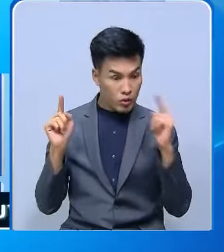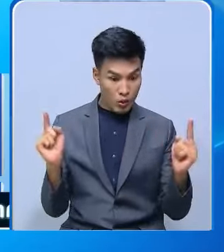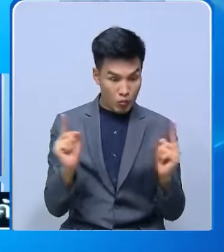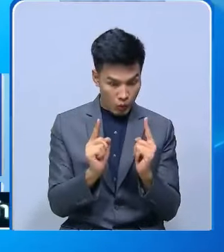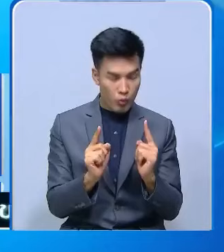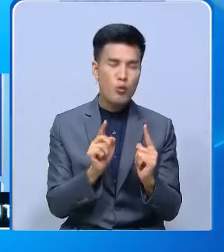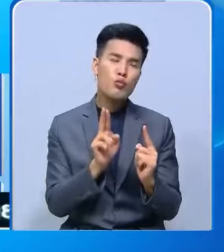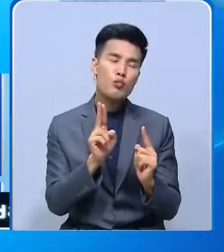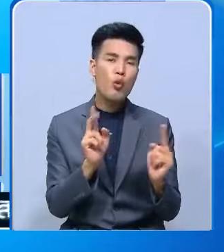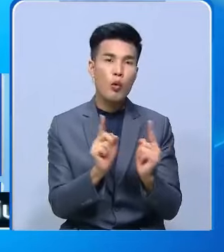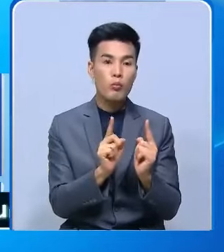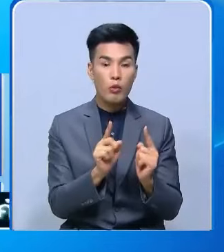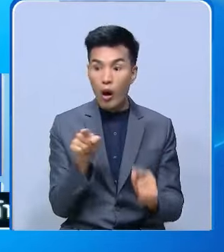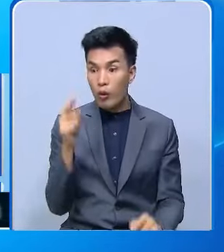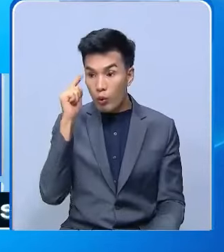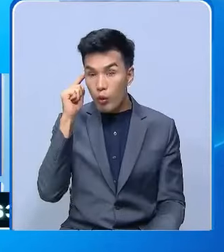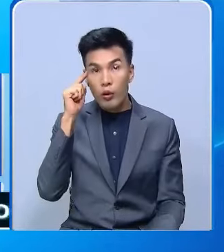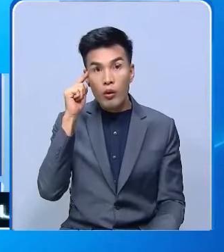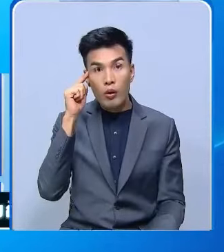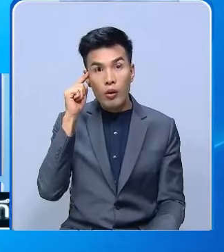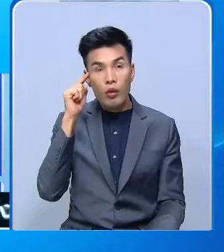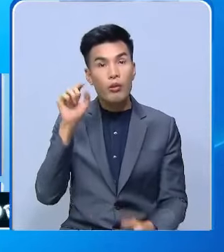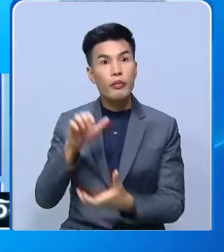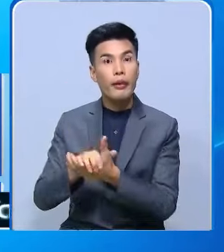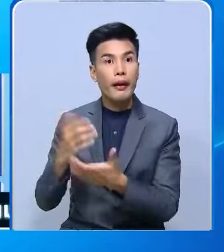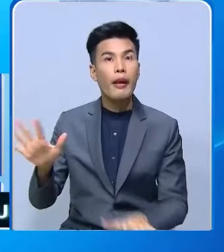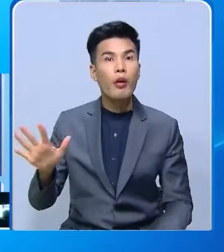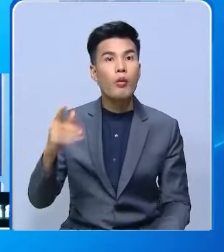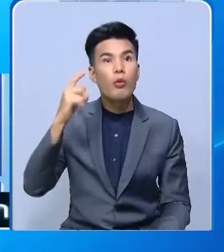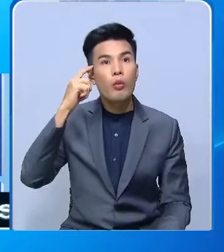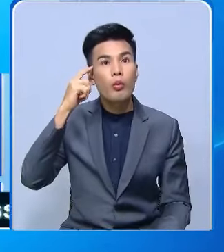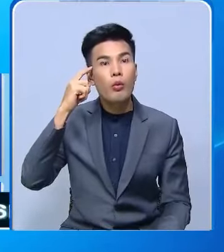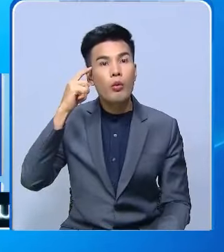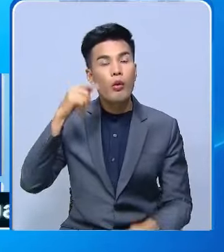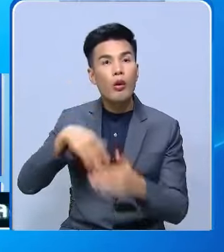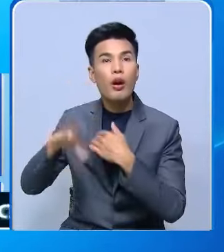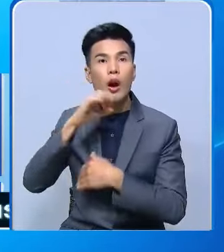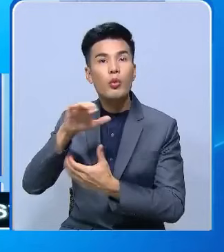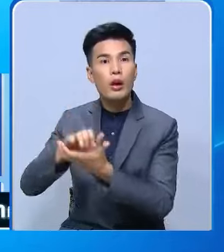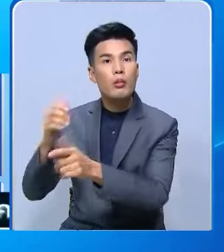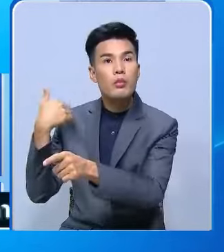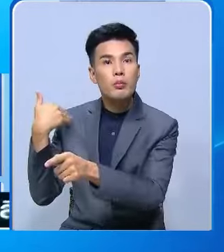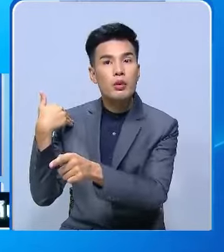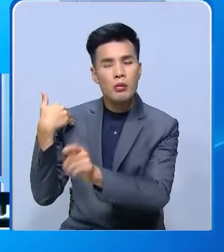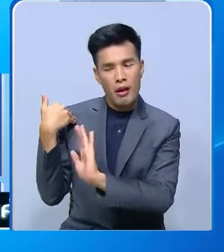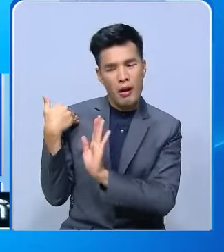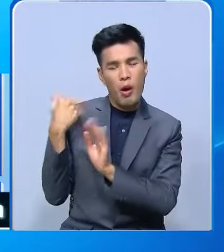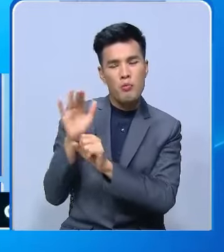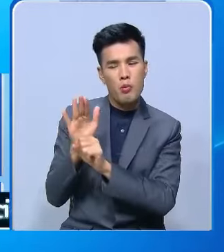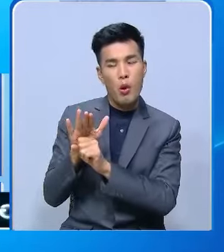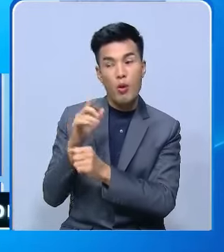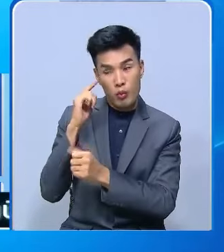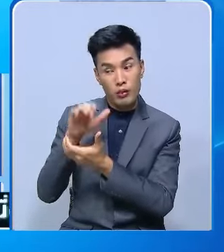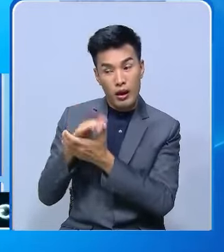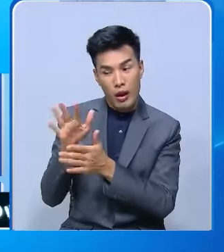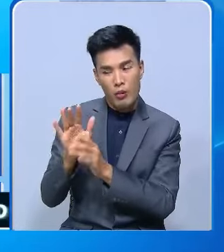หนึ่งพอตอนหลังมาจับได้ว่าอ้าวเขามีเมียอยู่แล้วอะเป็นเราจะคบไหมเราก็ไม่อยากคบถูกไหมก็พย